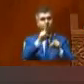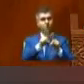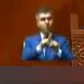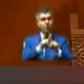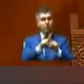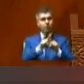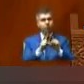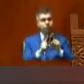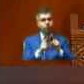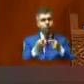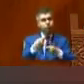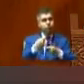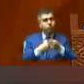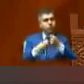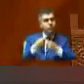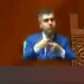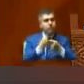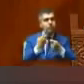تكون اقتصاد،